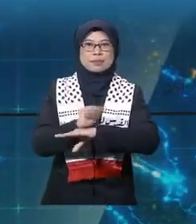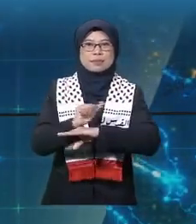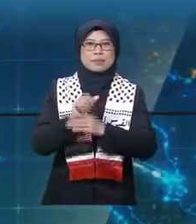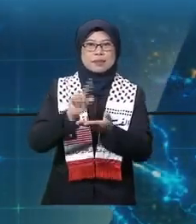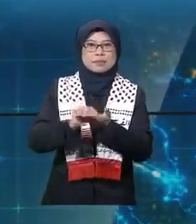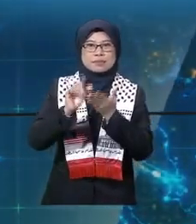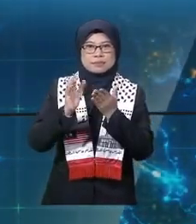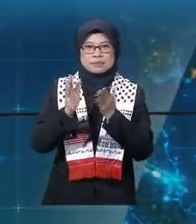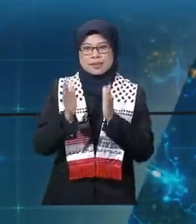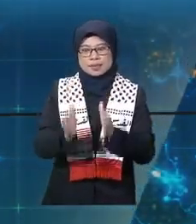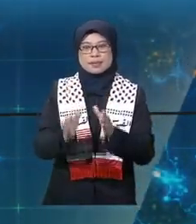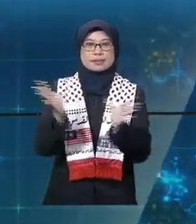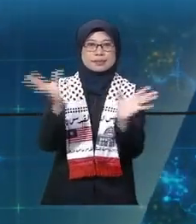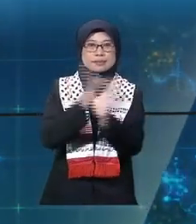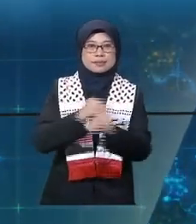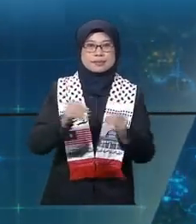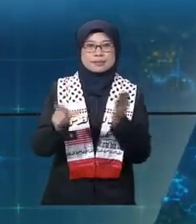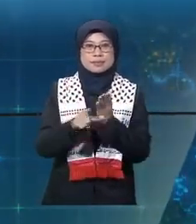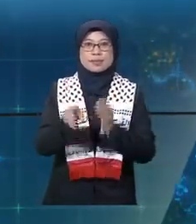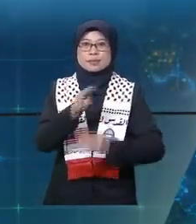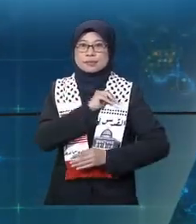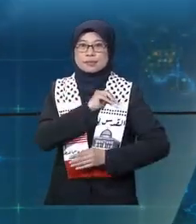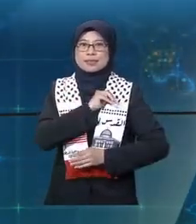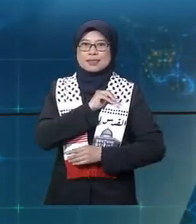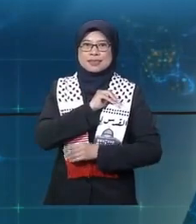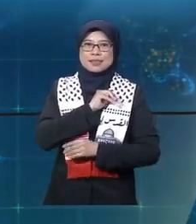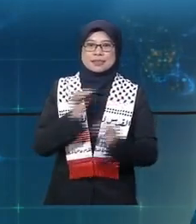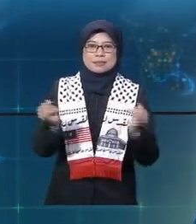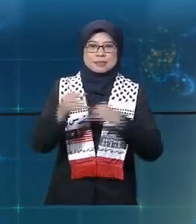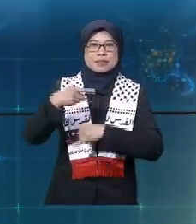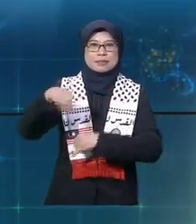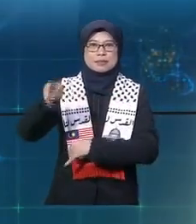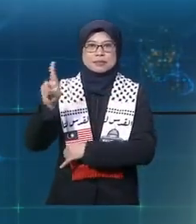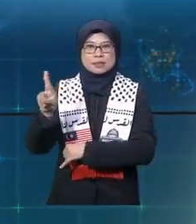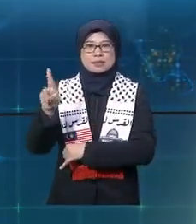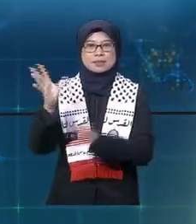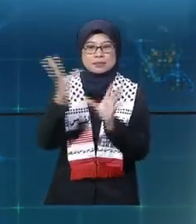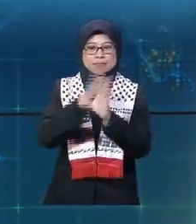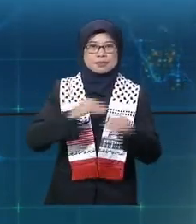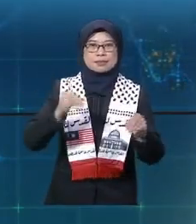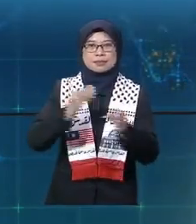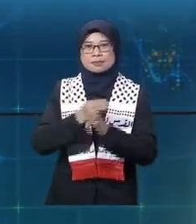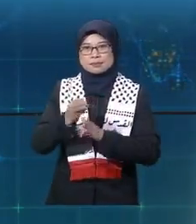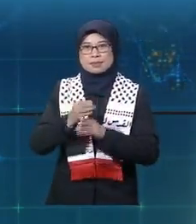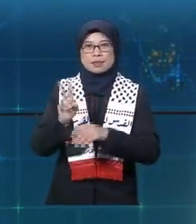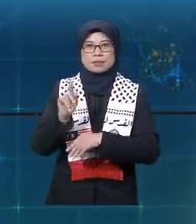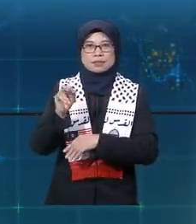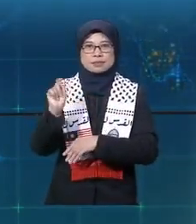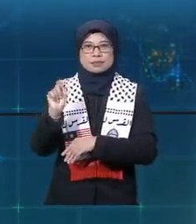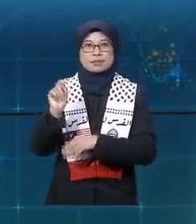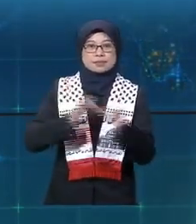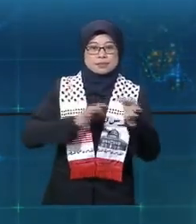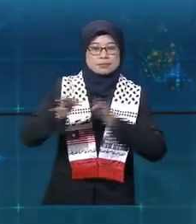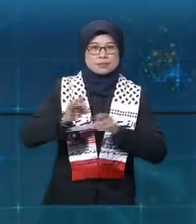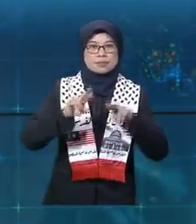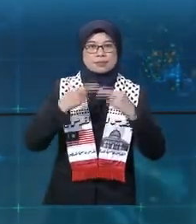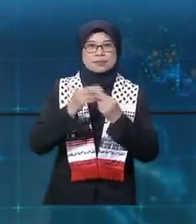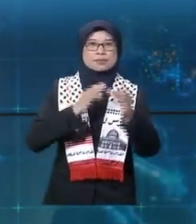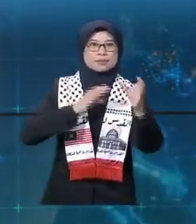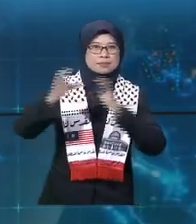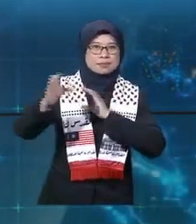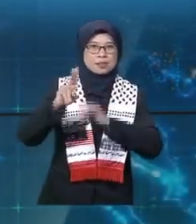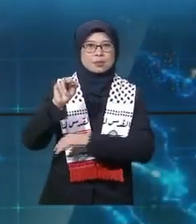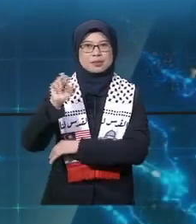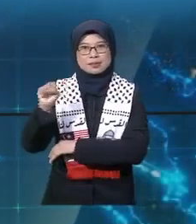media di Sarawak. Timbalan Menteri di Jabatan Premier Sarawak, Hal Ehwal Korporat Penerangan dan Unit Komunikasi Awam Sarawak